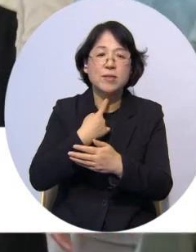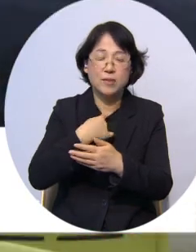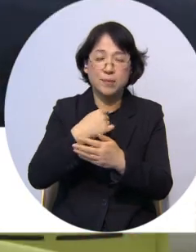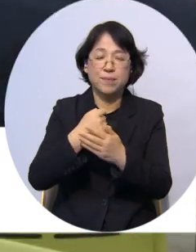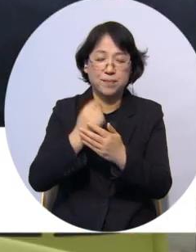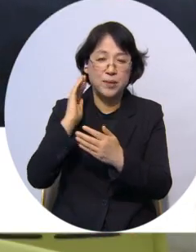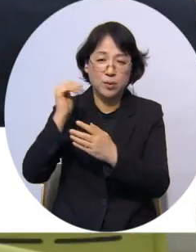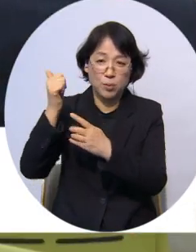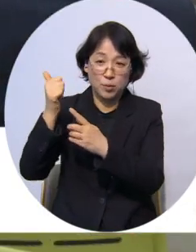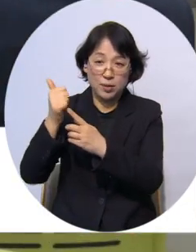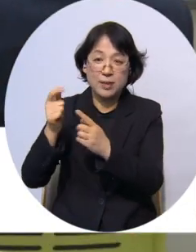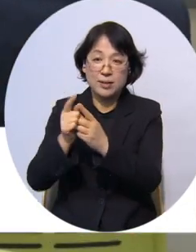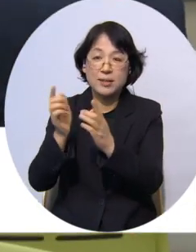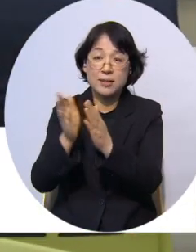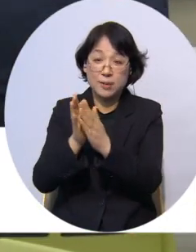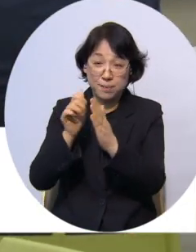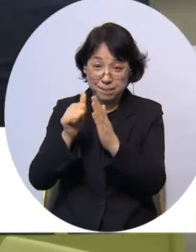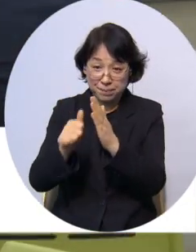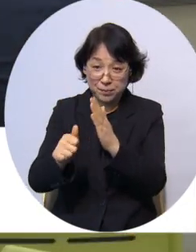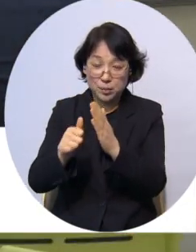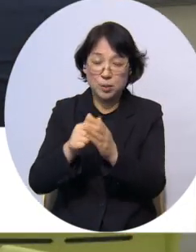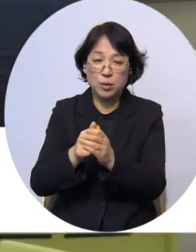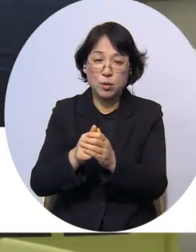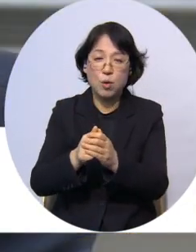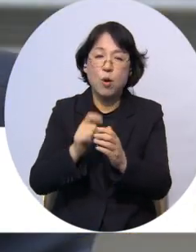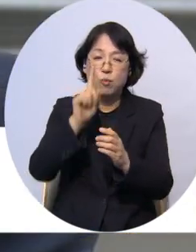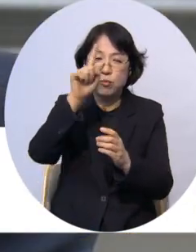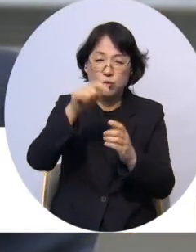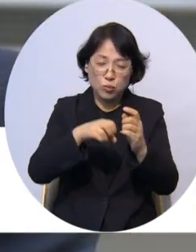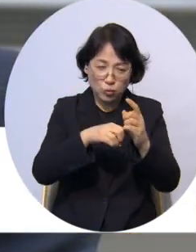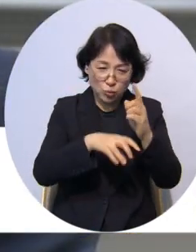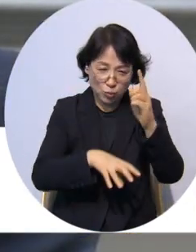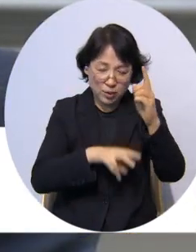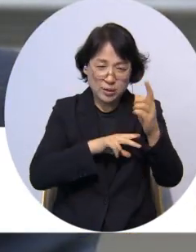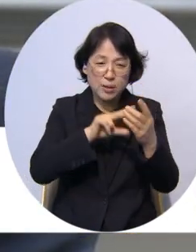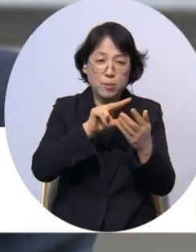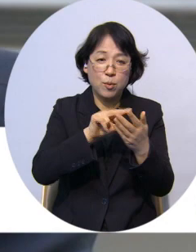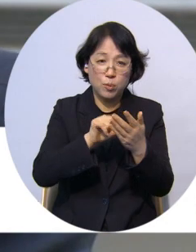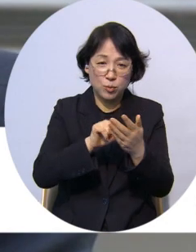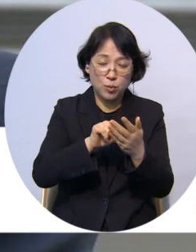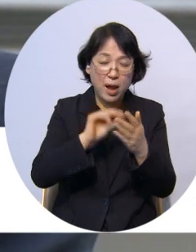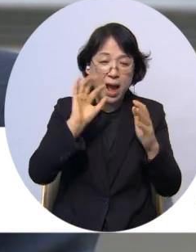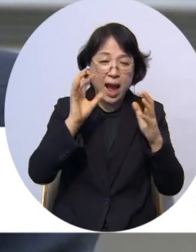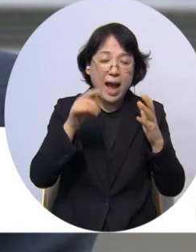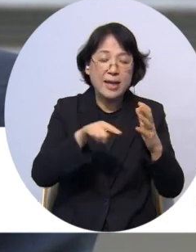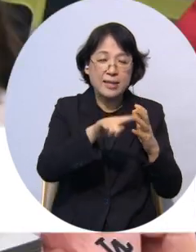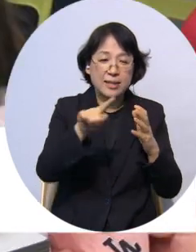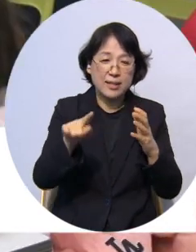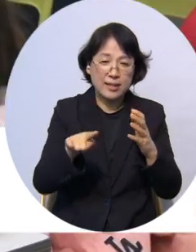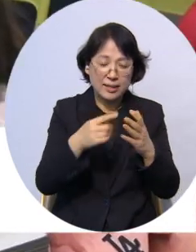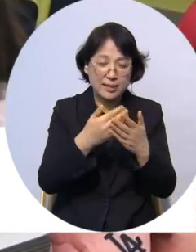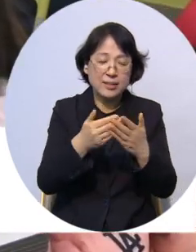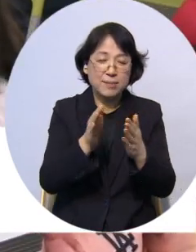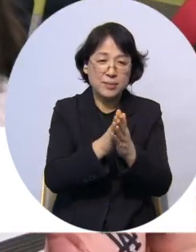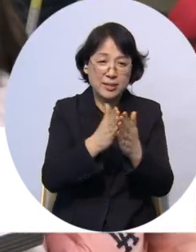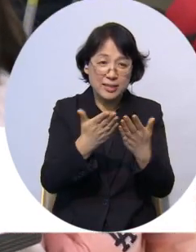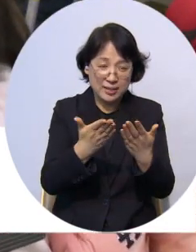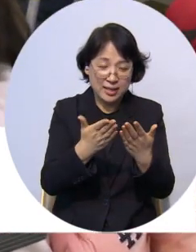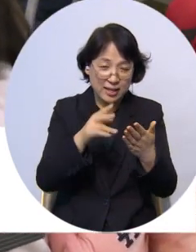겁니다 윤 대통령은 우주 로켓을 주제로 아이들에게 그림책을 읽어주며 로켓 추진 원리를